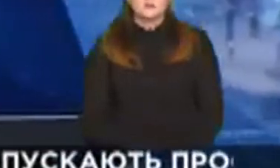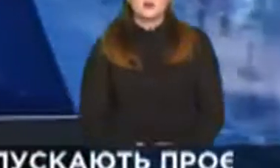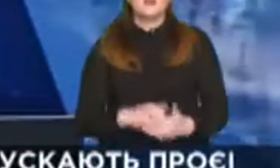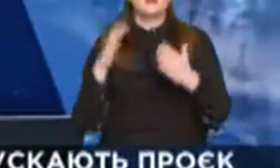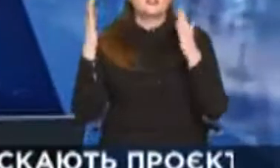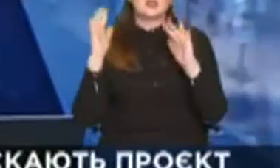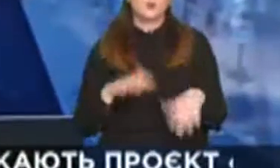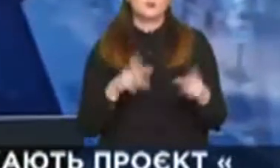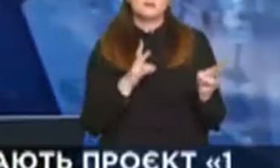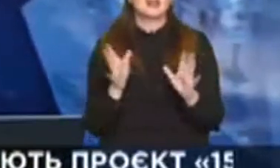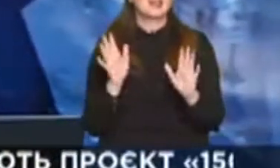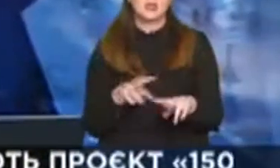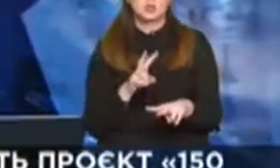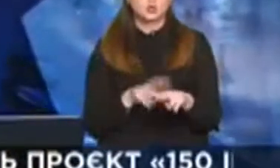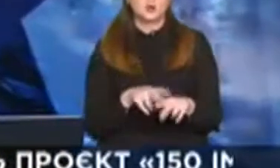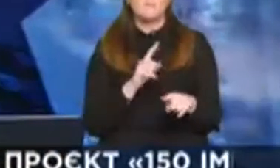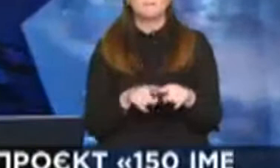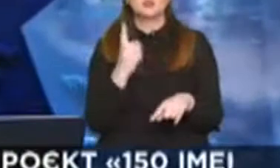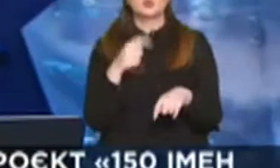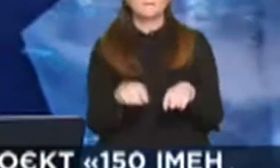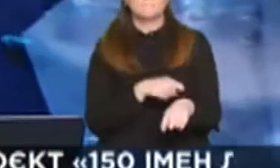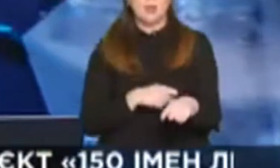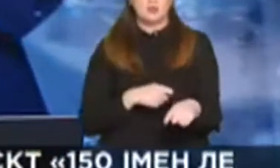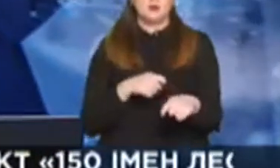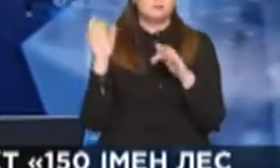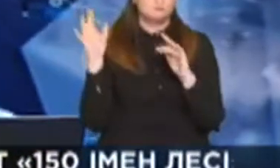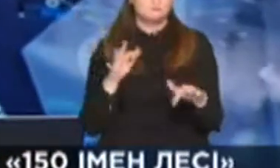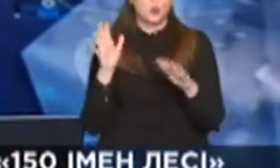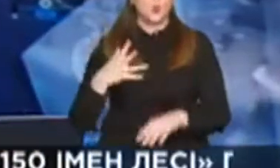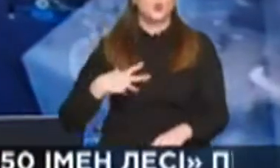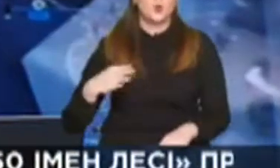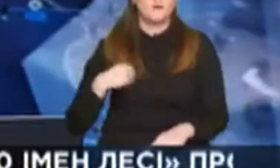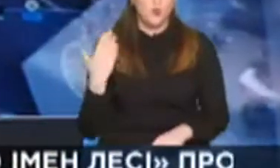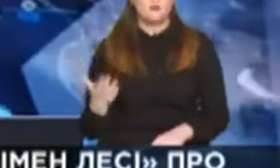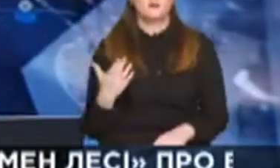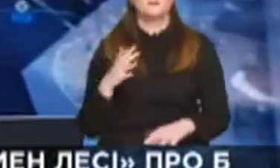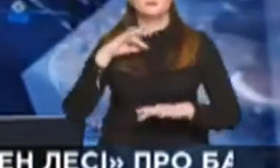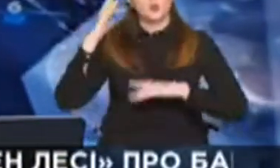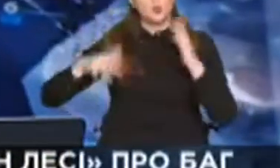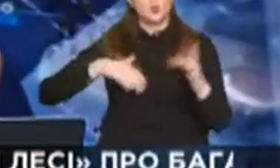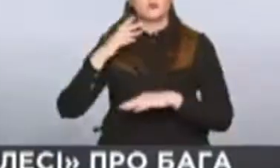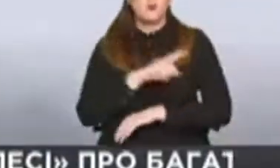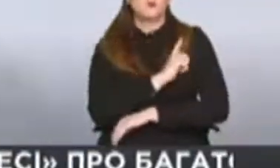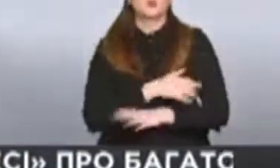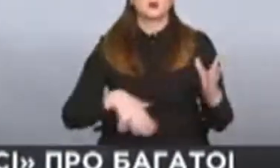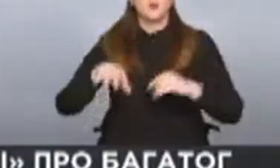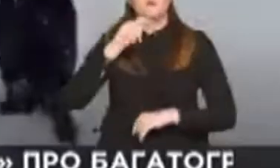Від снігопаду страждає не тільки столиця. Майже метр заввишки насипало снігу у Львові. Хуртовини посилились по всій країні.